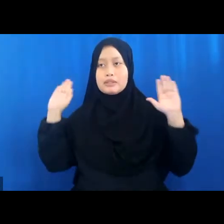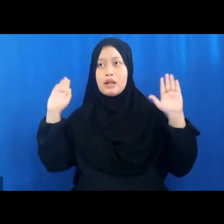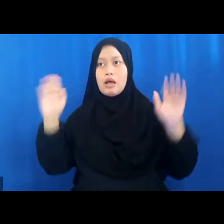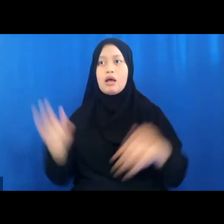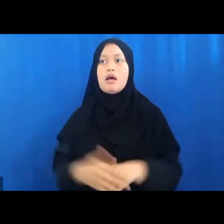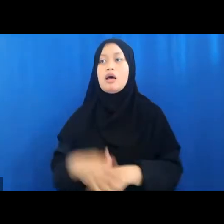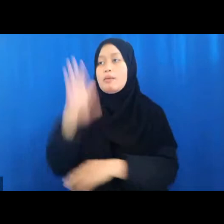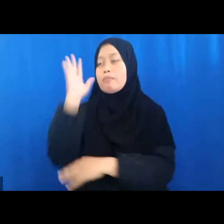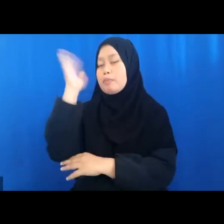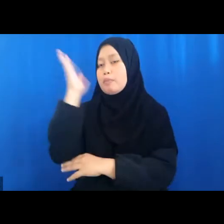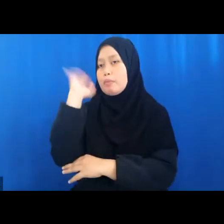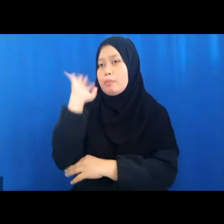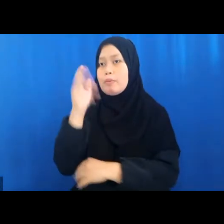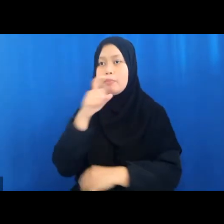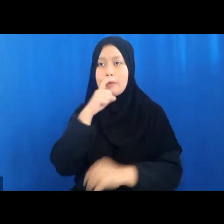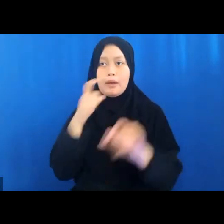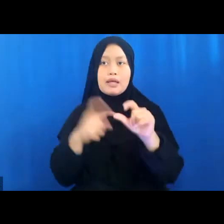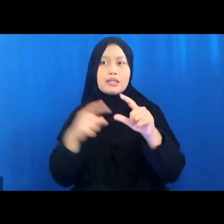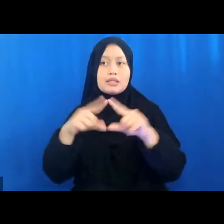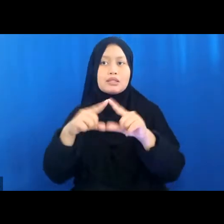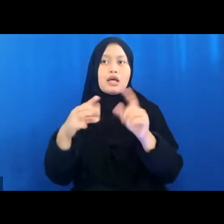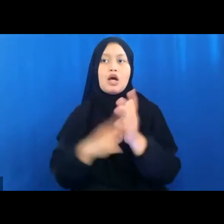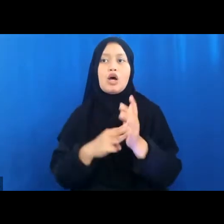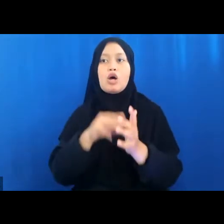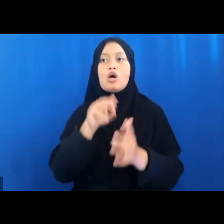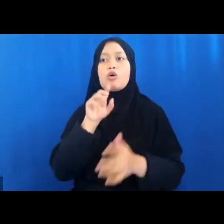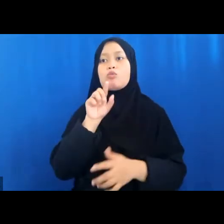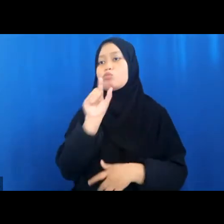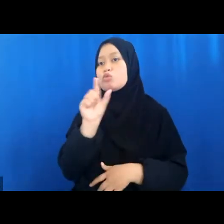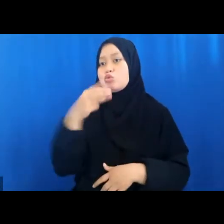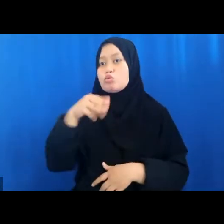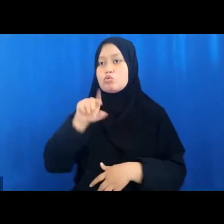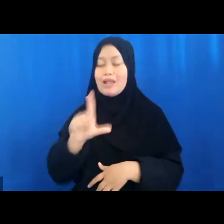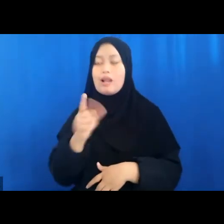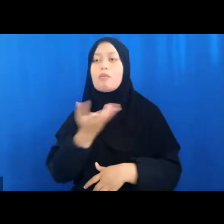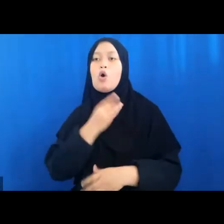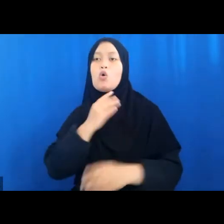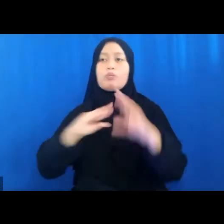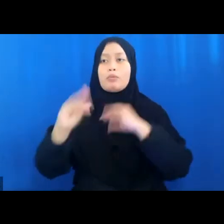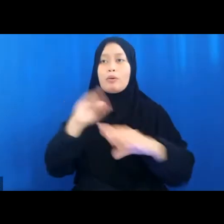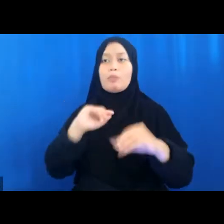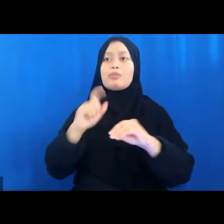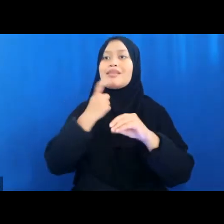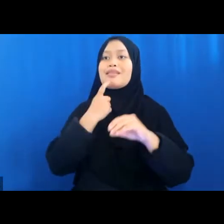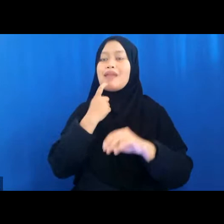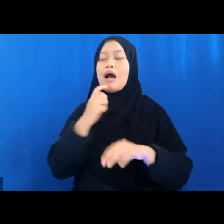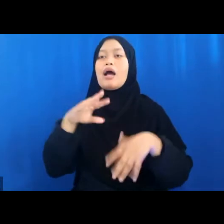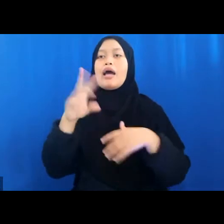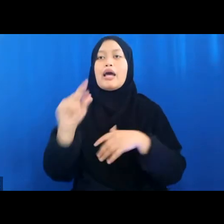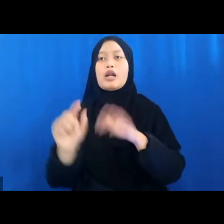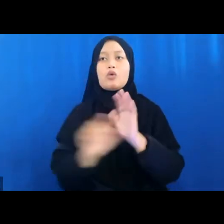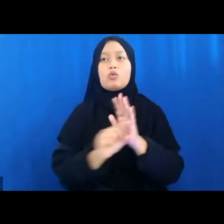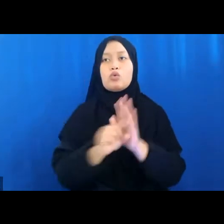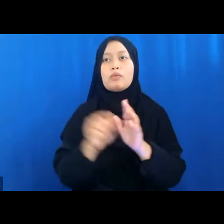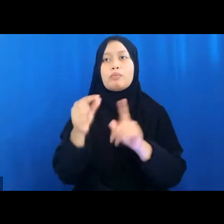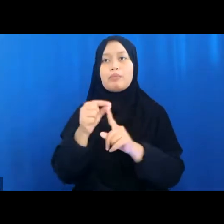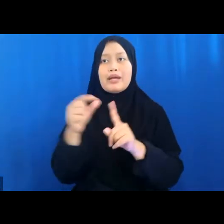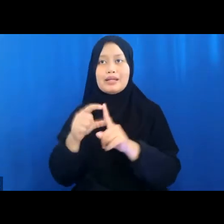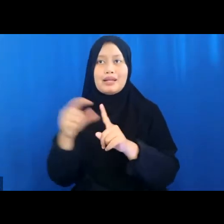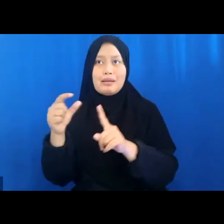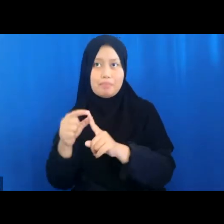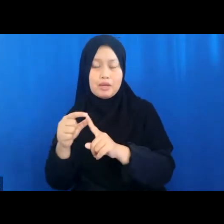presentasi yang beliau akan membahas kurang lebih bagaimana status RUU eh PDP dimata